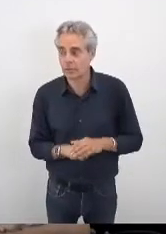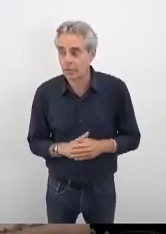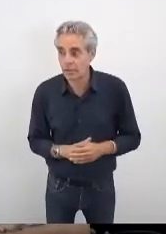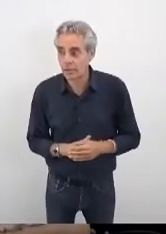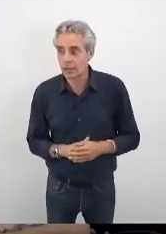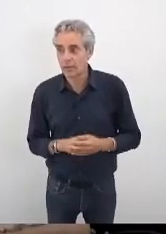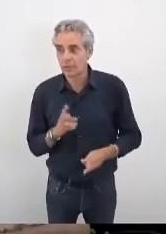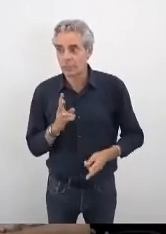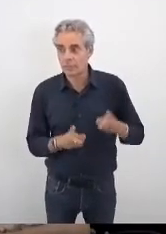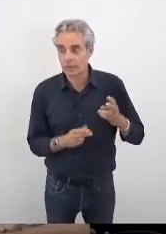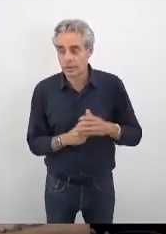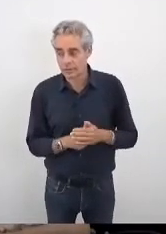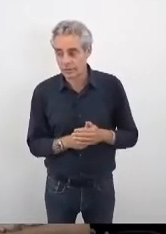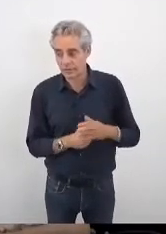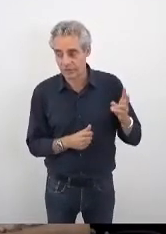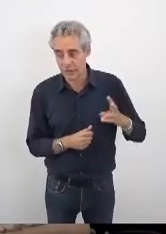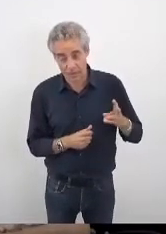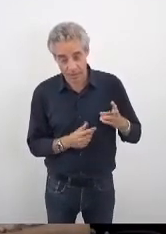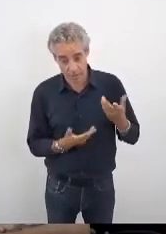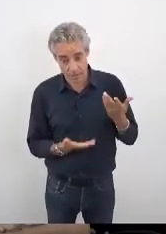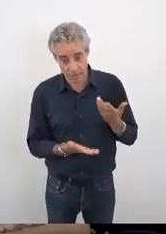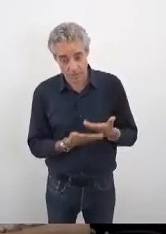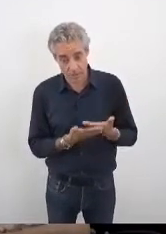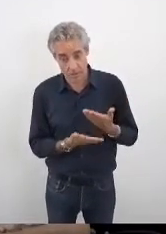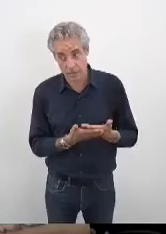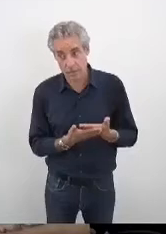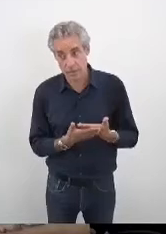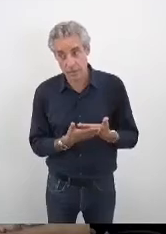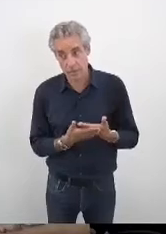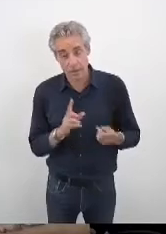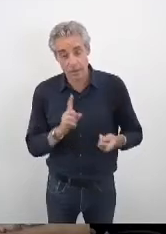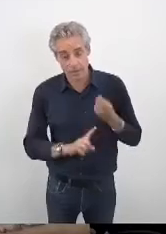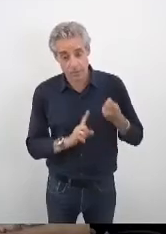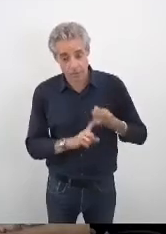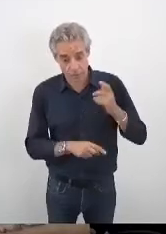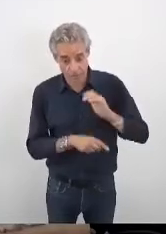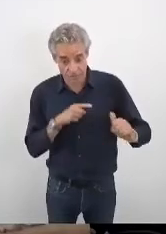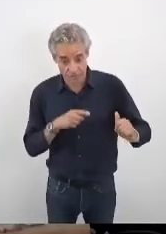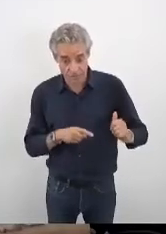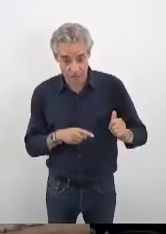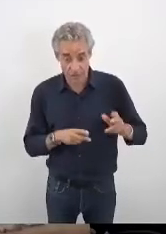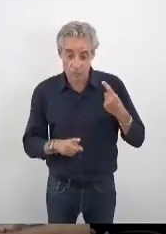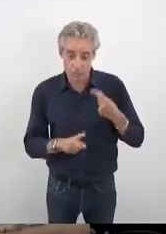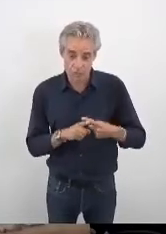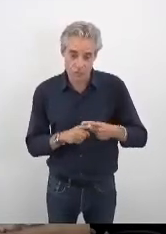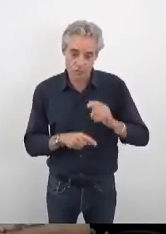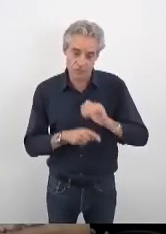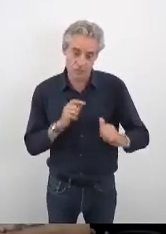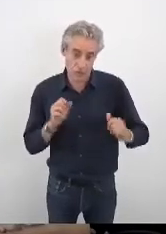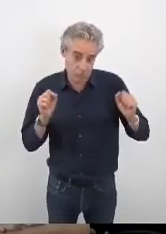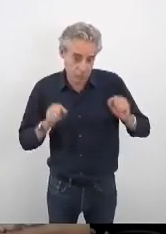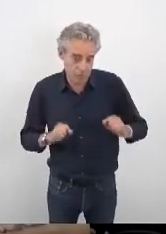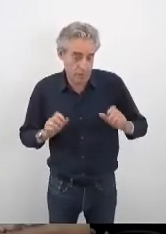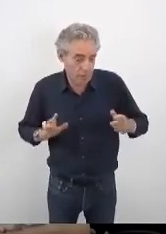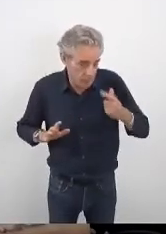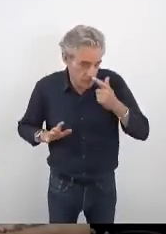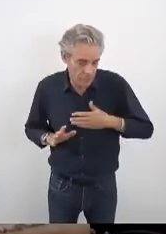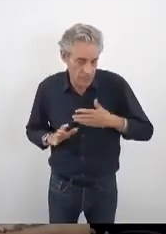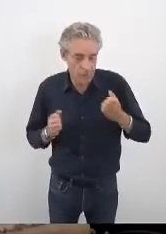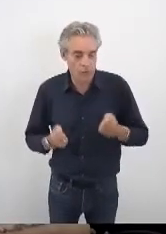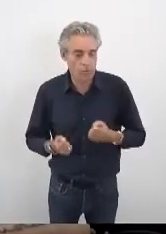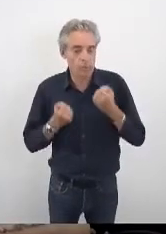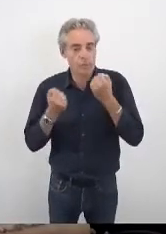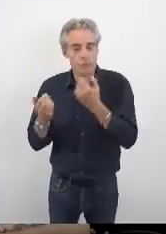être vraiment quelque chose d'important à réaliser et de réalisable. Donc ça, c'est pour la